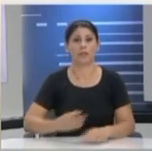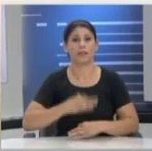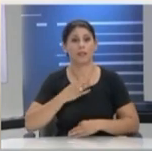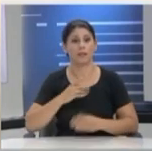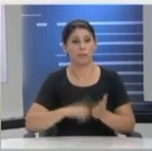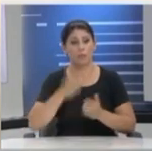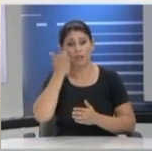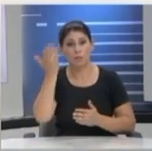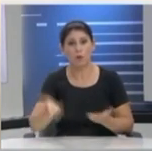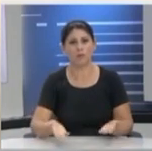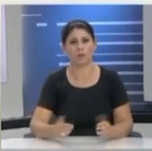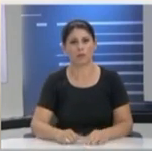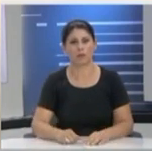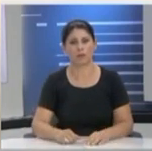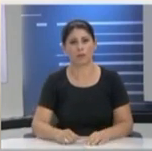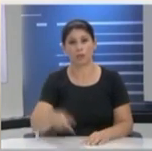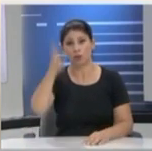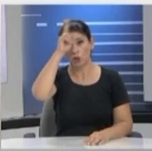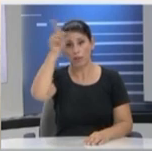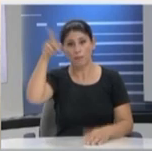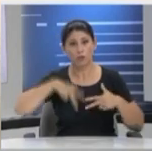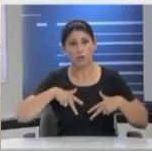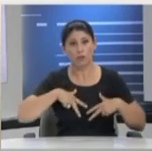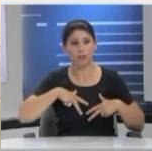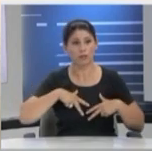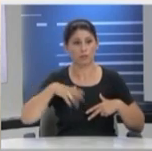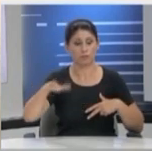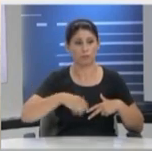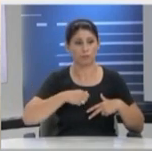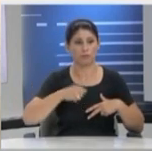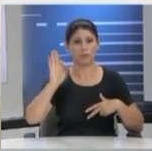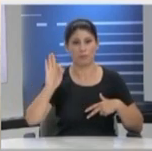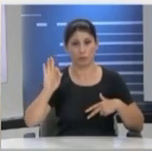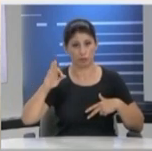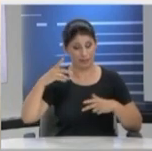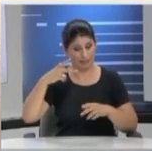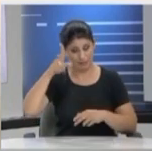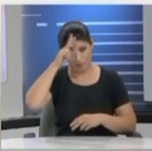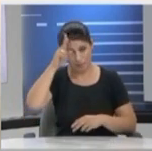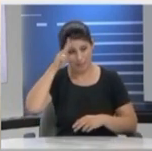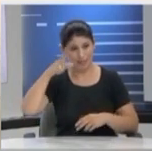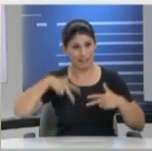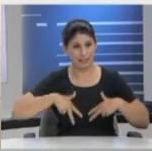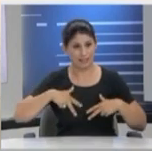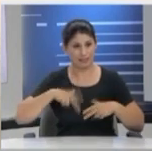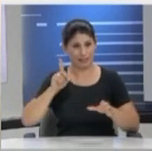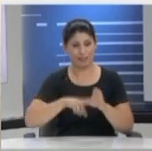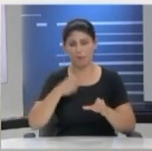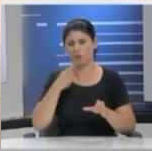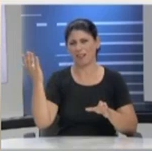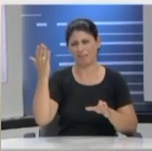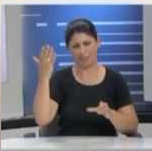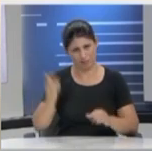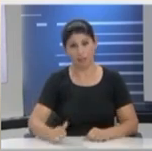Κύριοι, πρέπει να ντρεπόμαστε. Το γερμανικό κράτος που πήρε η Fraport, η γερμανική εταιρεία κρατική, κύριε Σιμόπουλε, μην μου κάνετε